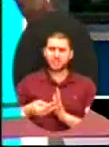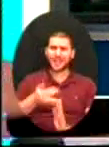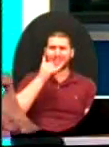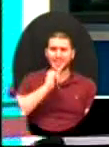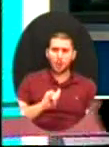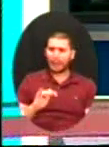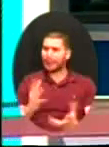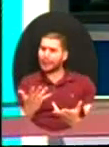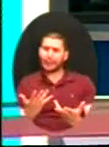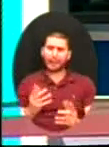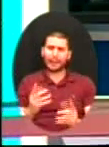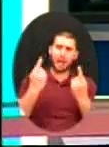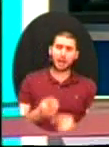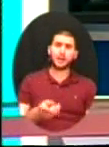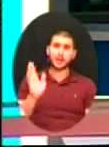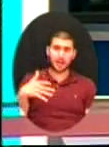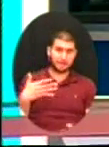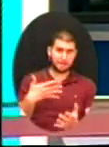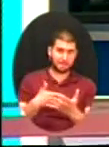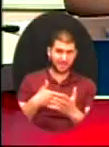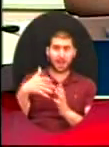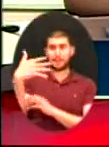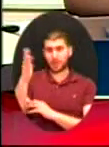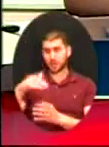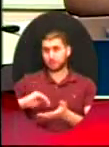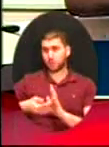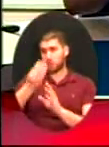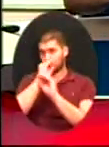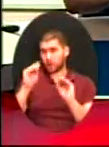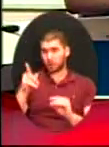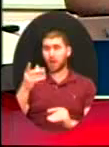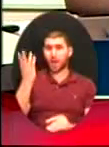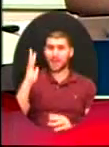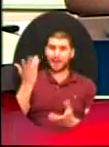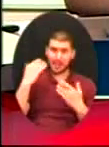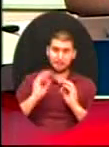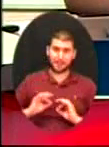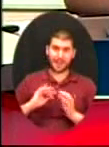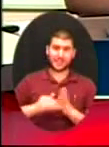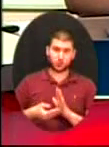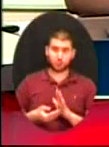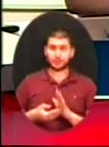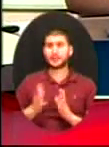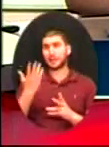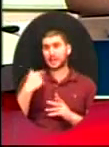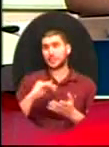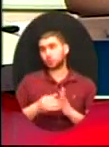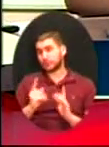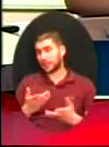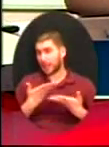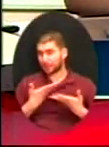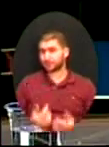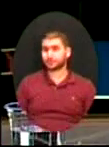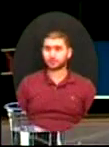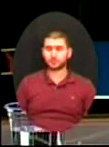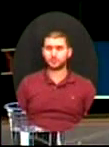הטיול ואיך אושר. גם מבקר המדינה פותח. מבקר המדינה הודיע שהוא... בכלל היה אישור. בכלל היה צריך לקבל אישור.